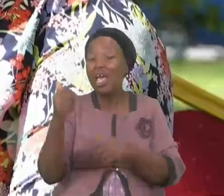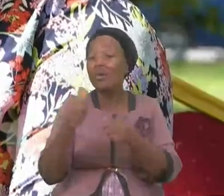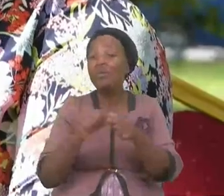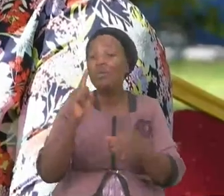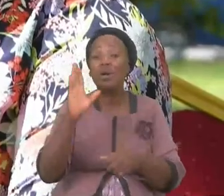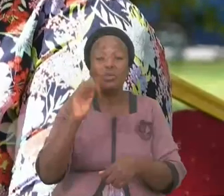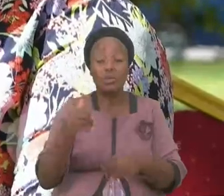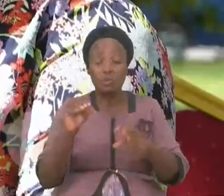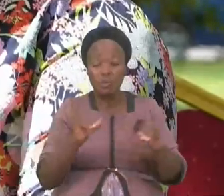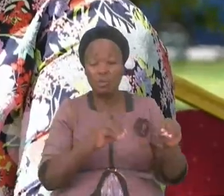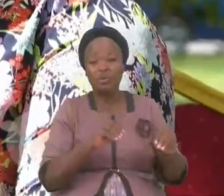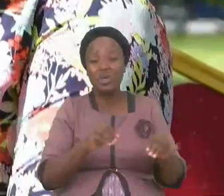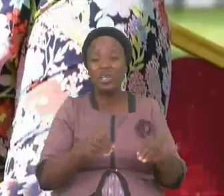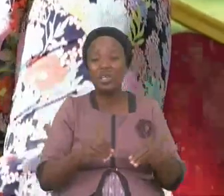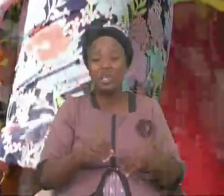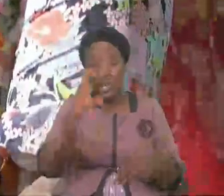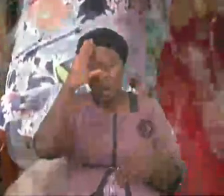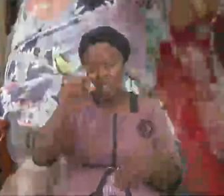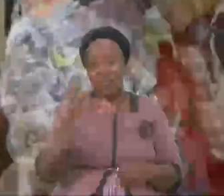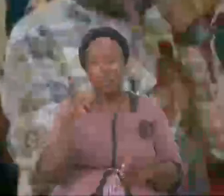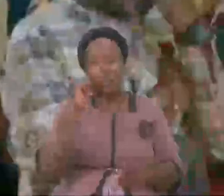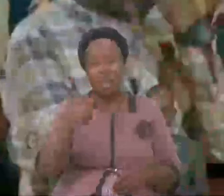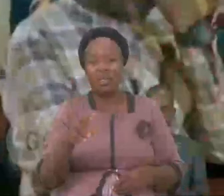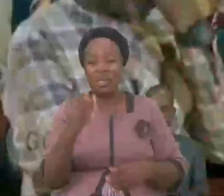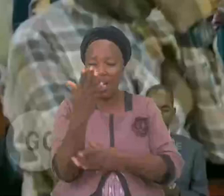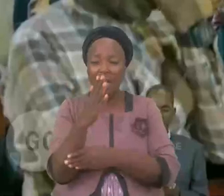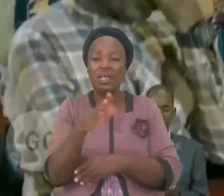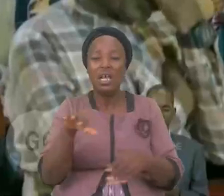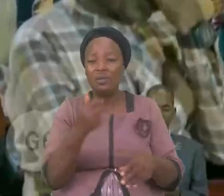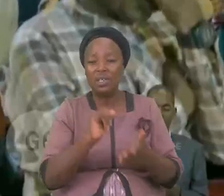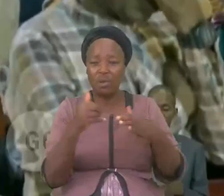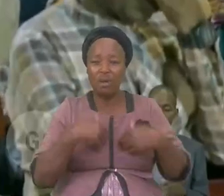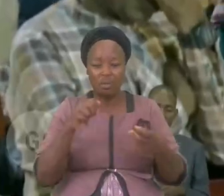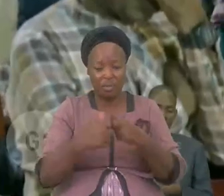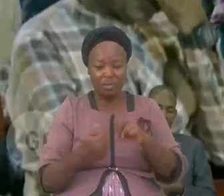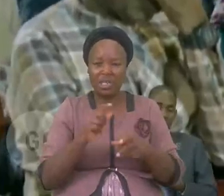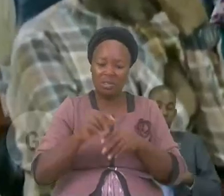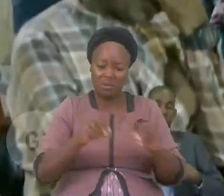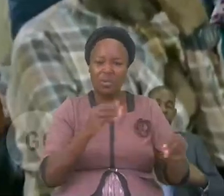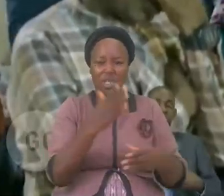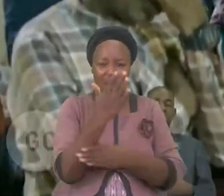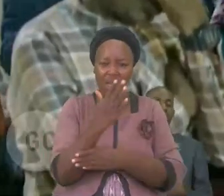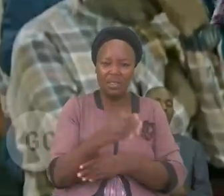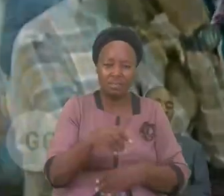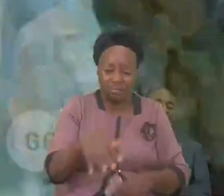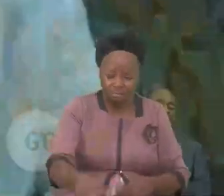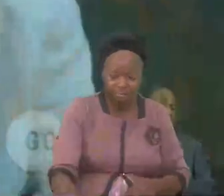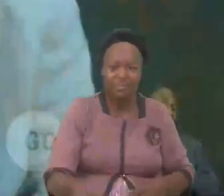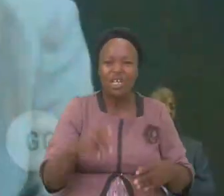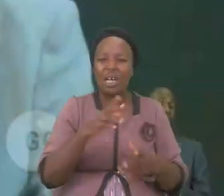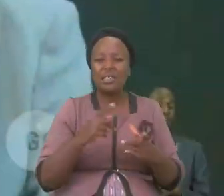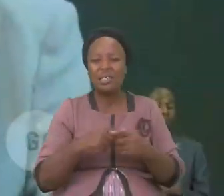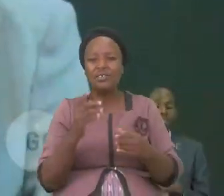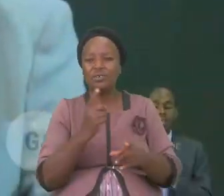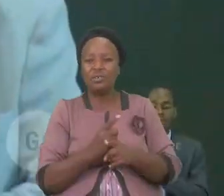de mettre la main là où nous avons le problème. Et j'ai placé ma main. Il a mentionné mon